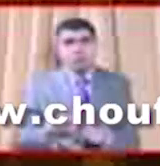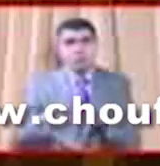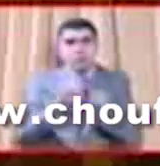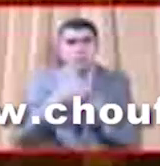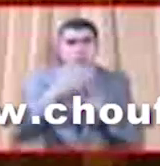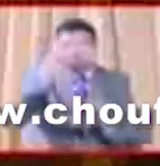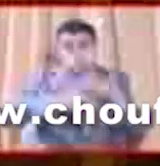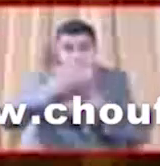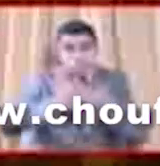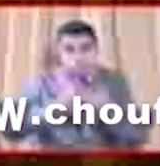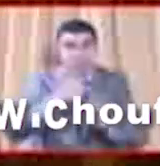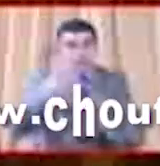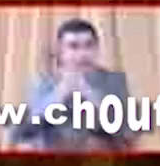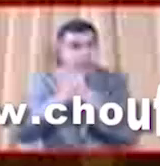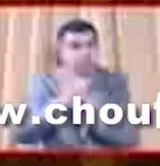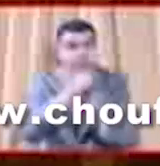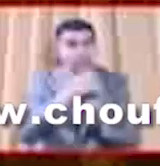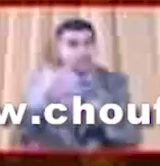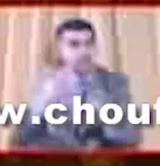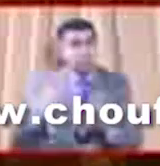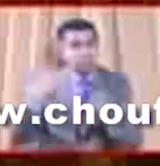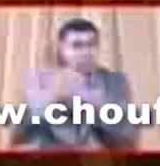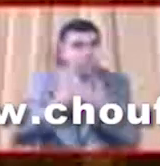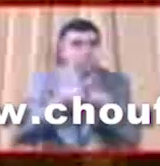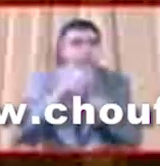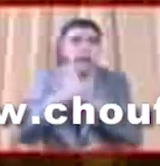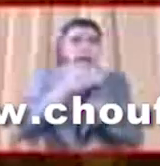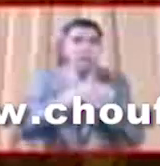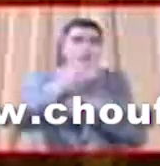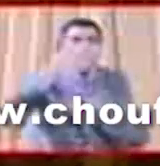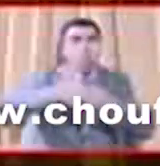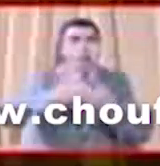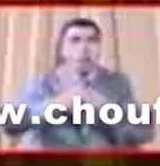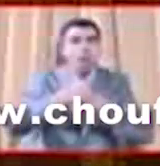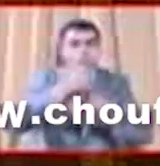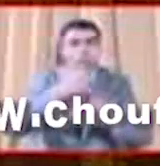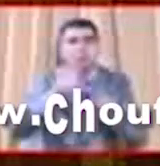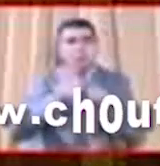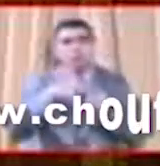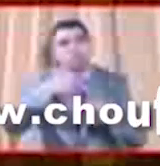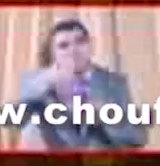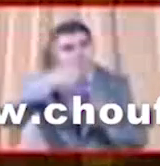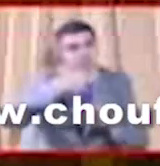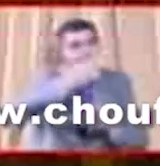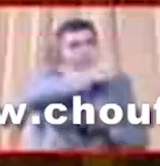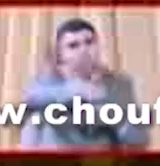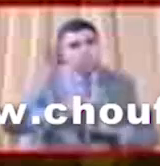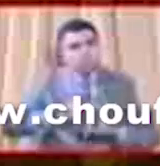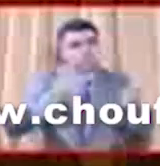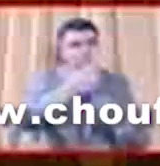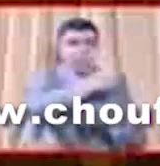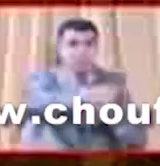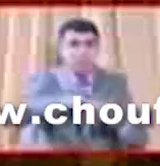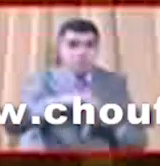الحصيلة قبل أن تكون أوراق نتلوها على بعضنا ونتسجل فيها، الحصيلة هي